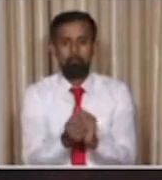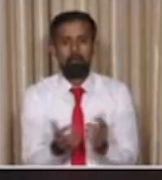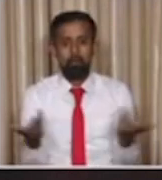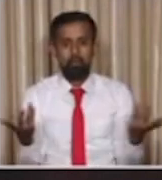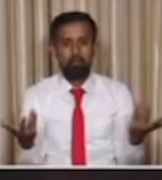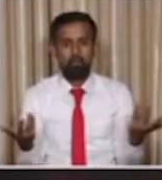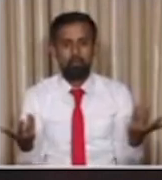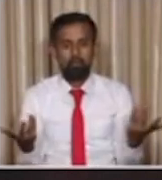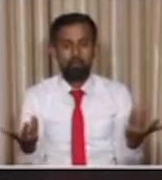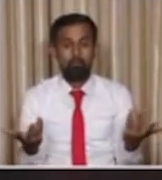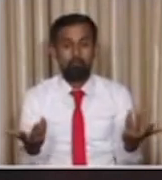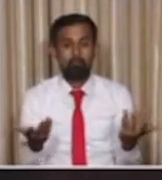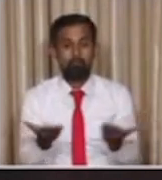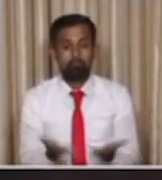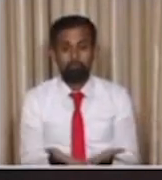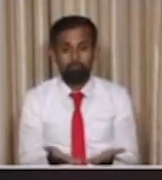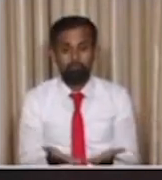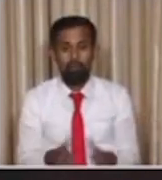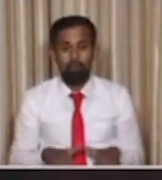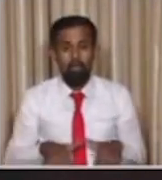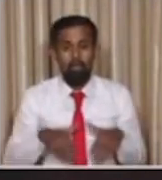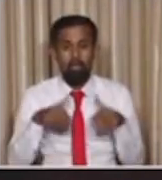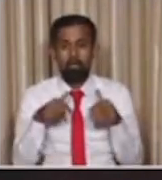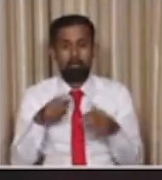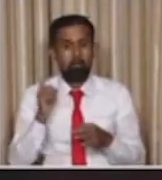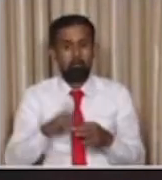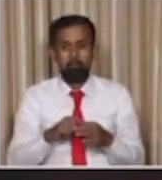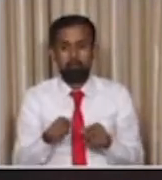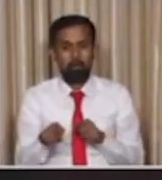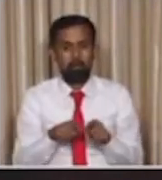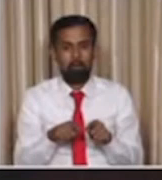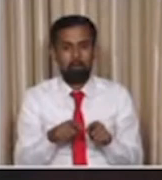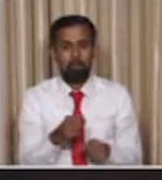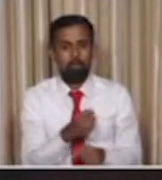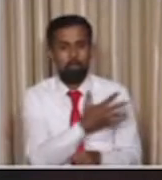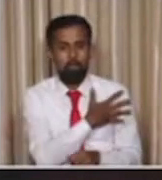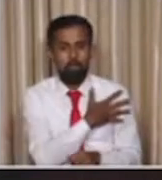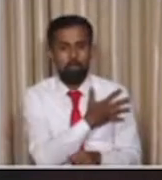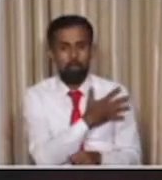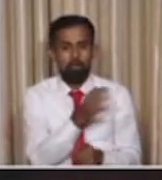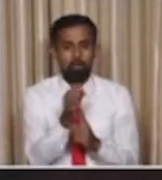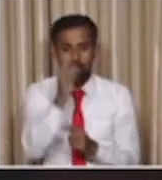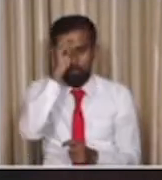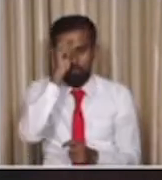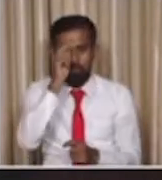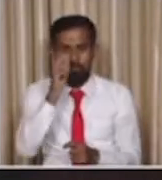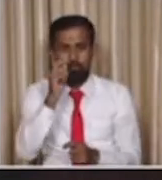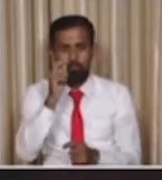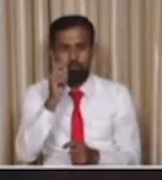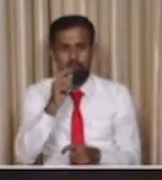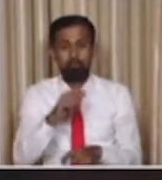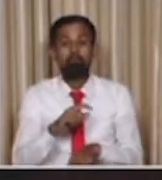කියලා. මේක ගරු මන්ත්‍රීතුමියනි මේක සෞඛ්‍ය විතරක් තියෙන ප්‍රශ්නයක් නෙවෙයි. ගෝඨාභය රාජපක්ෂ ජනාධිපතිතුමා මිනිත්තු දෙකක කාලයක්